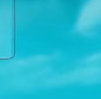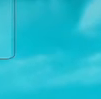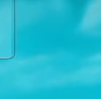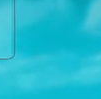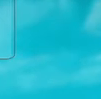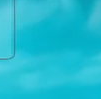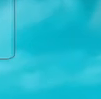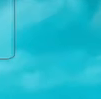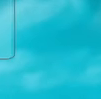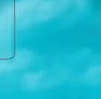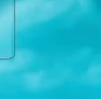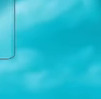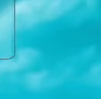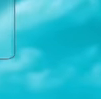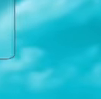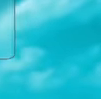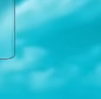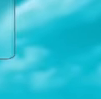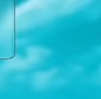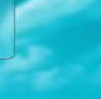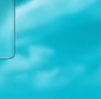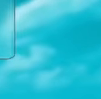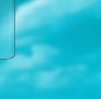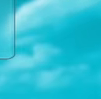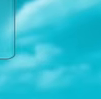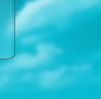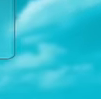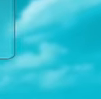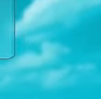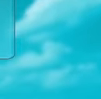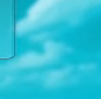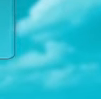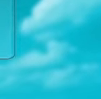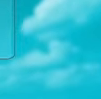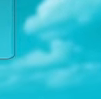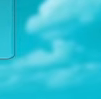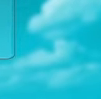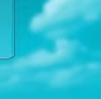4. В Сырдарьинском районе днем плюс 18, ночью плюс